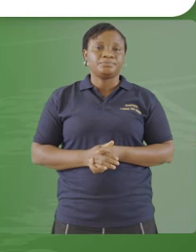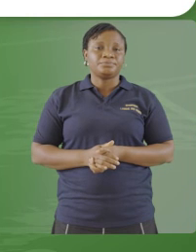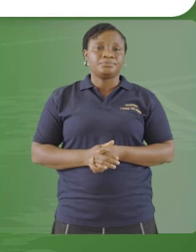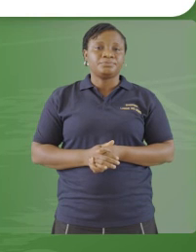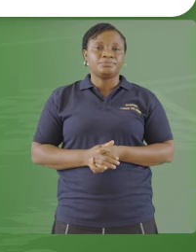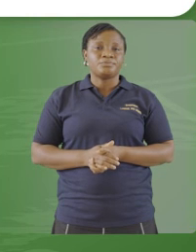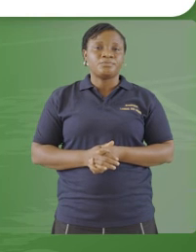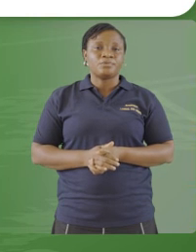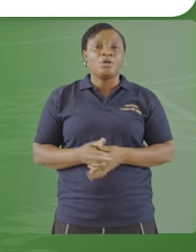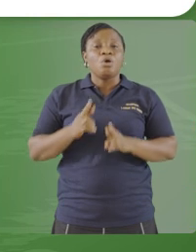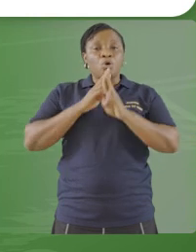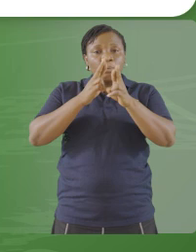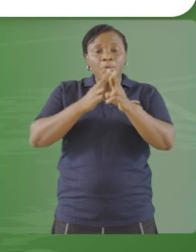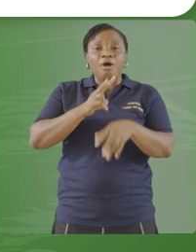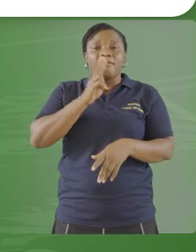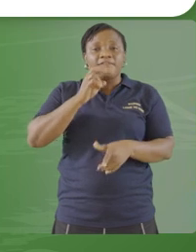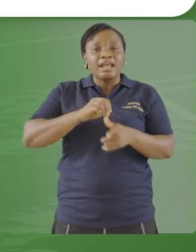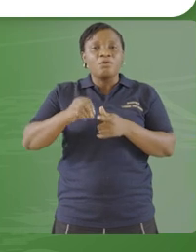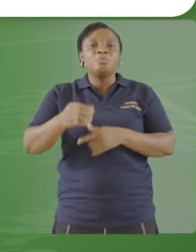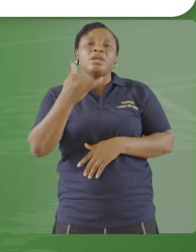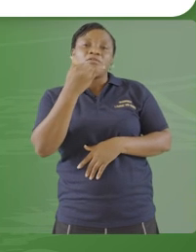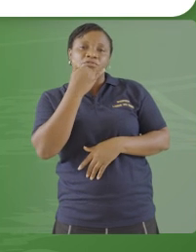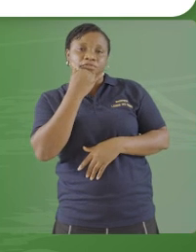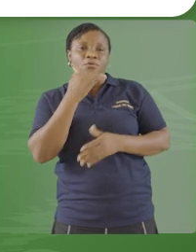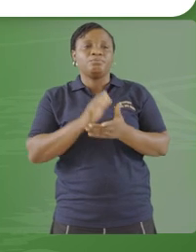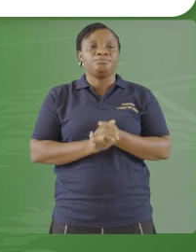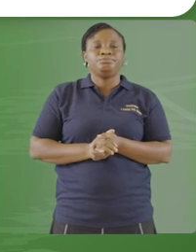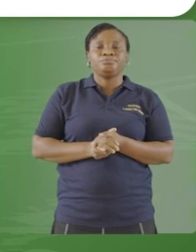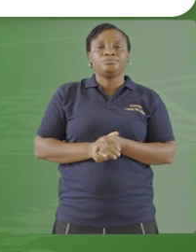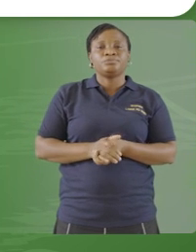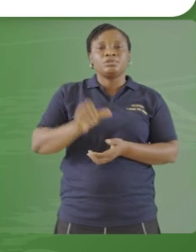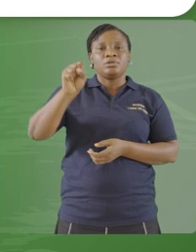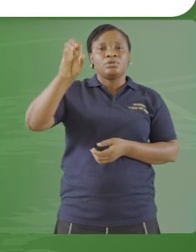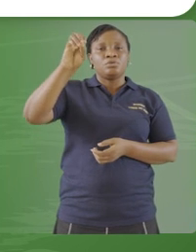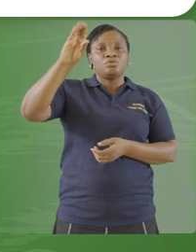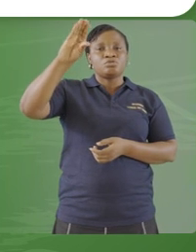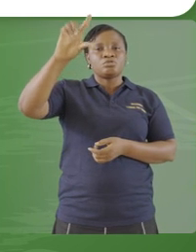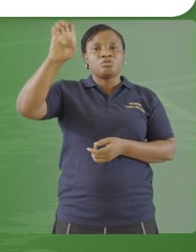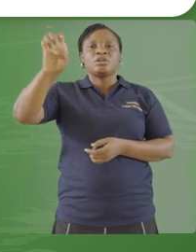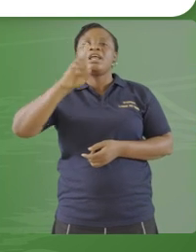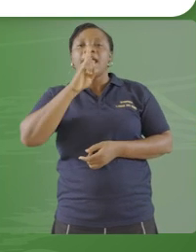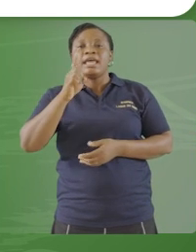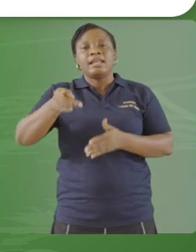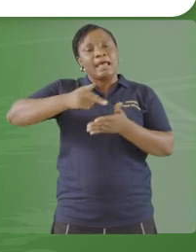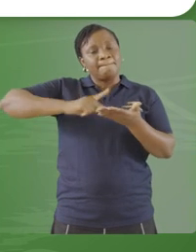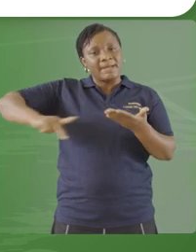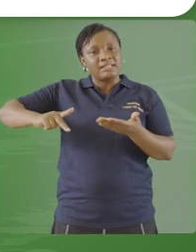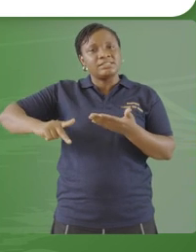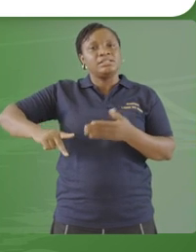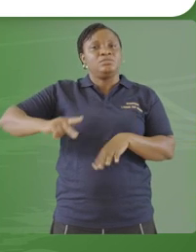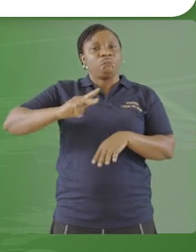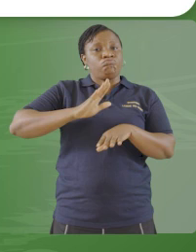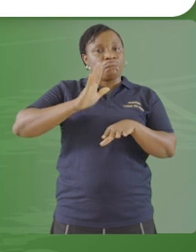Exercice de maison. Réponds par vrai ou faux. Le socle est la partie qui